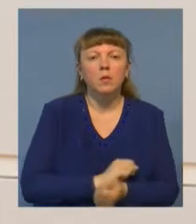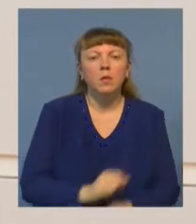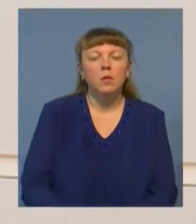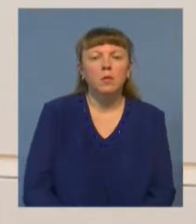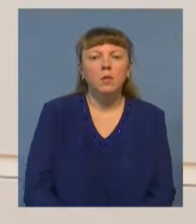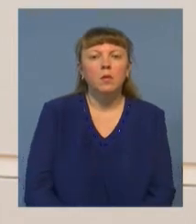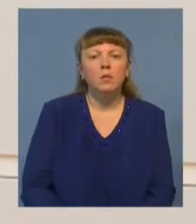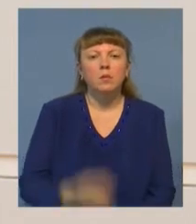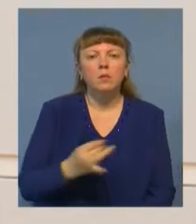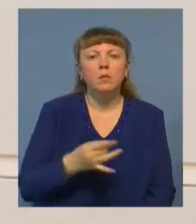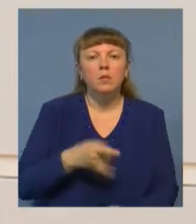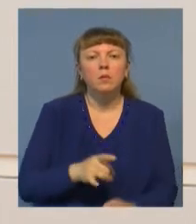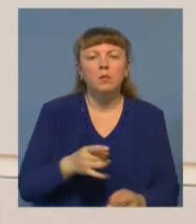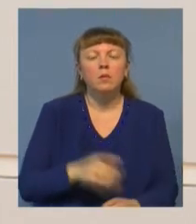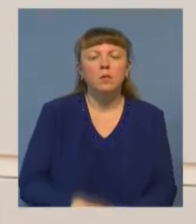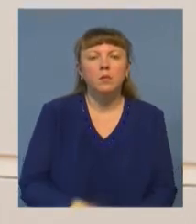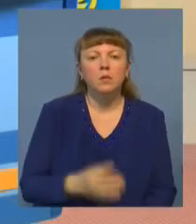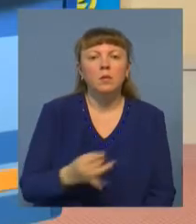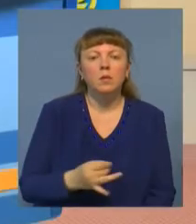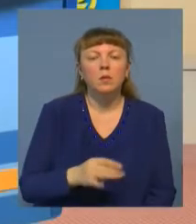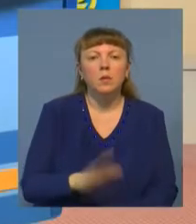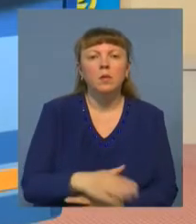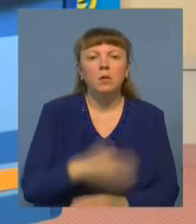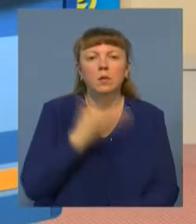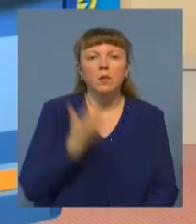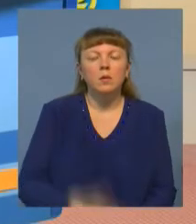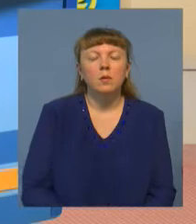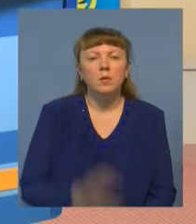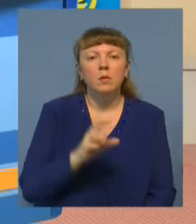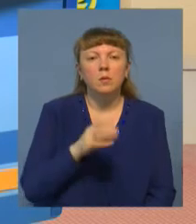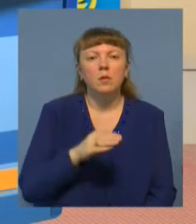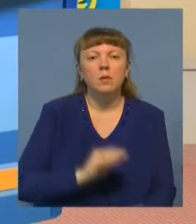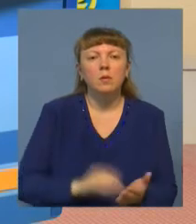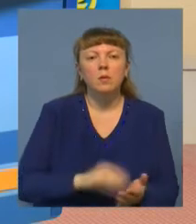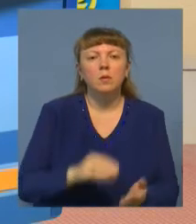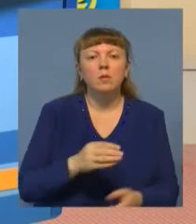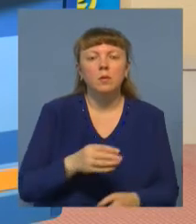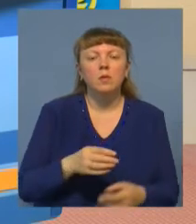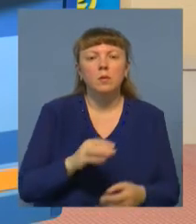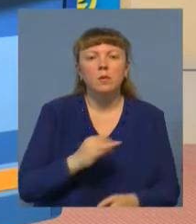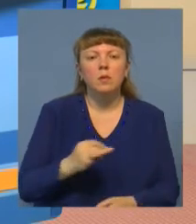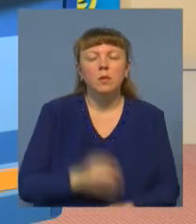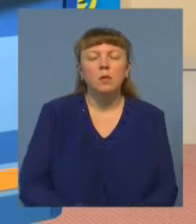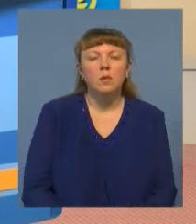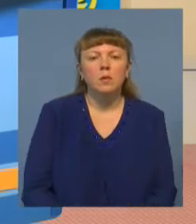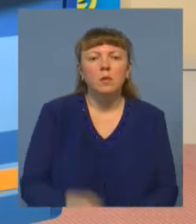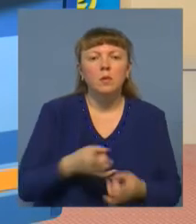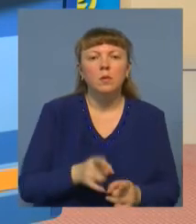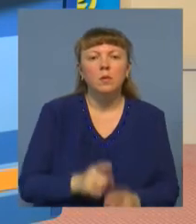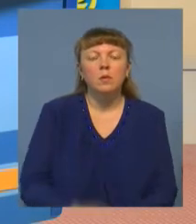то есть свидетельствами о рождении, если данное свидетельство отсутствует, то актовой записью о рождении, которая вот при обращении в